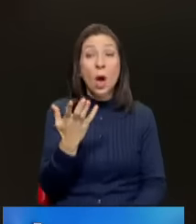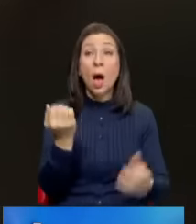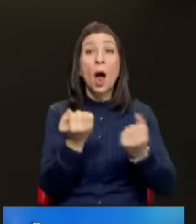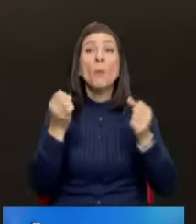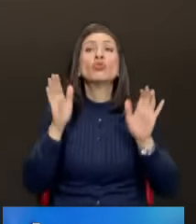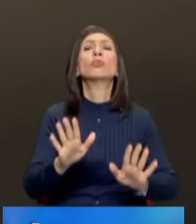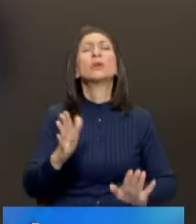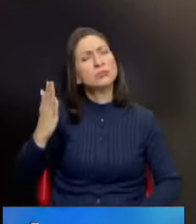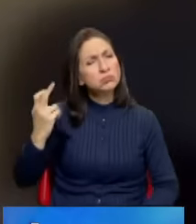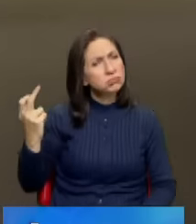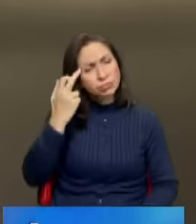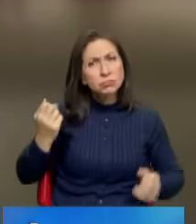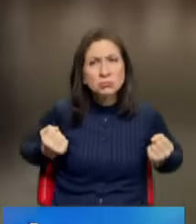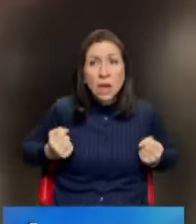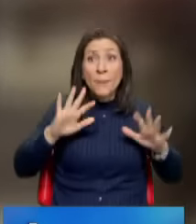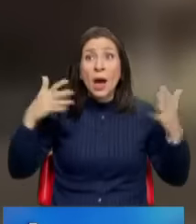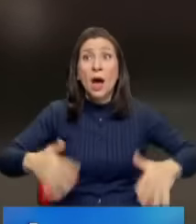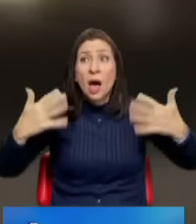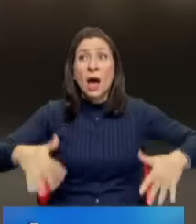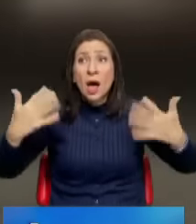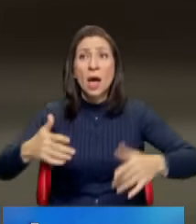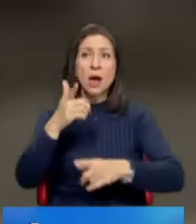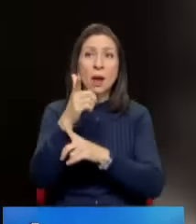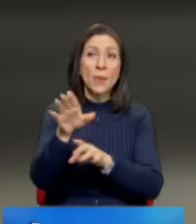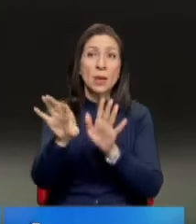Araç durmadı, panik anları kameradaydı.